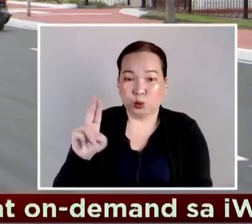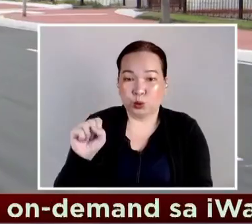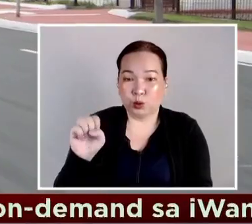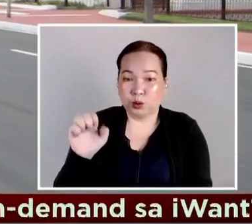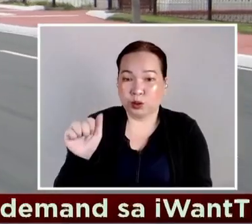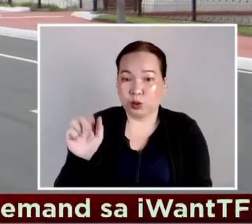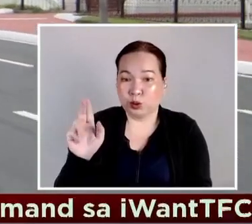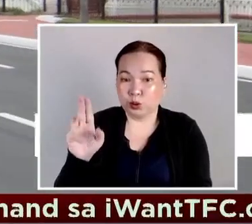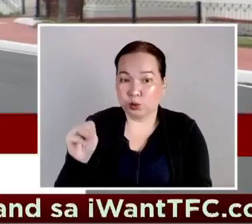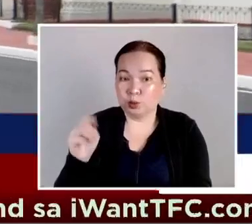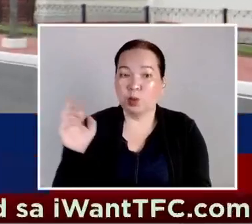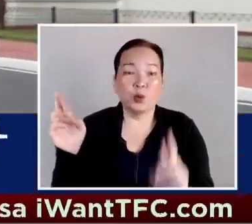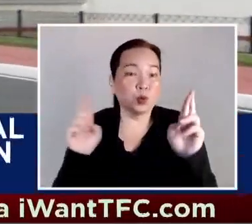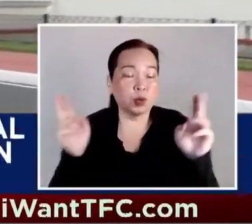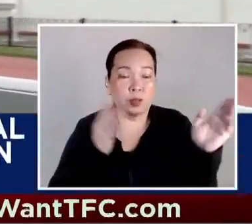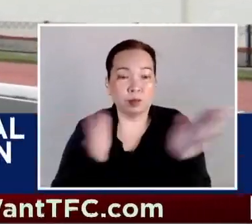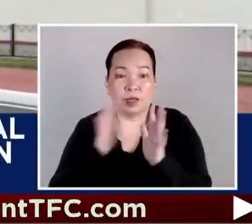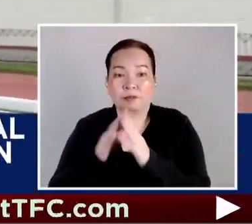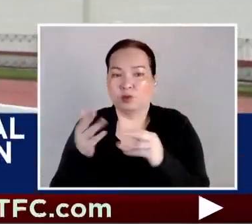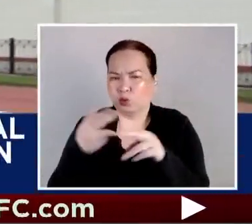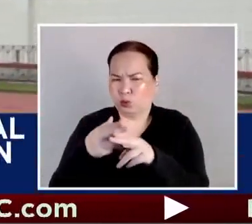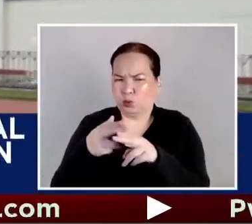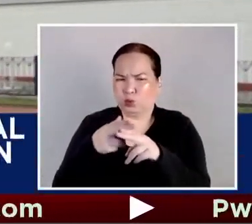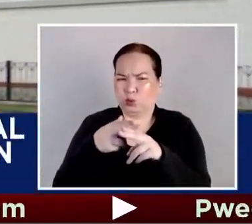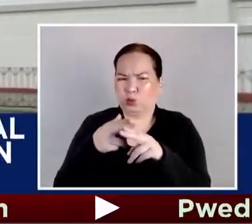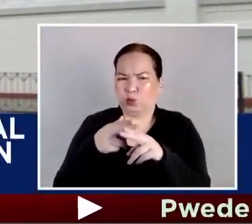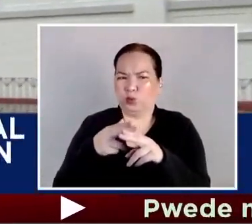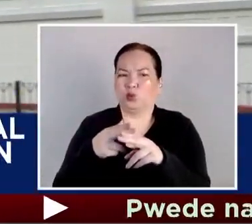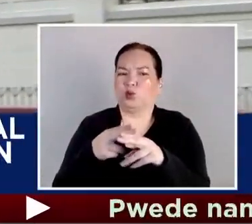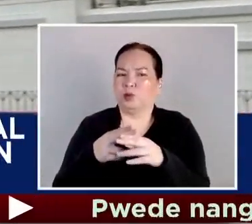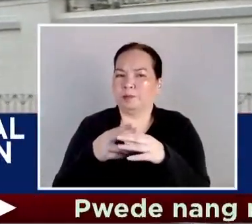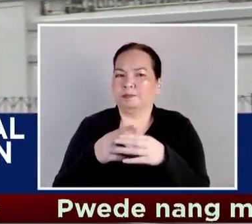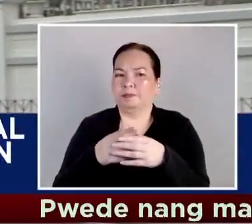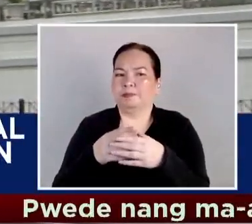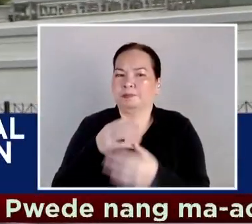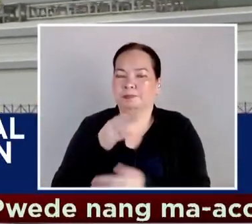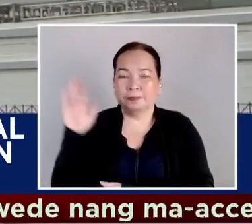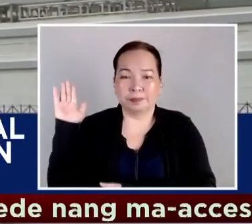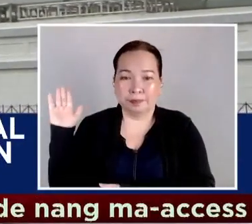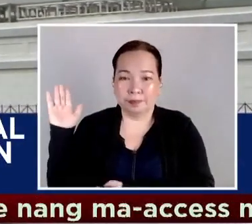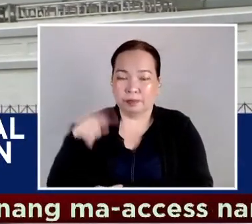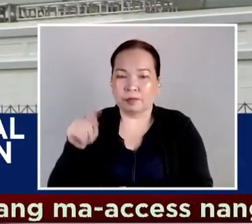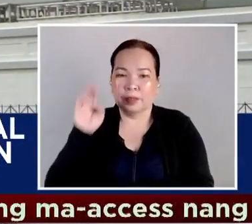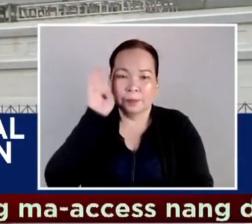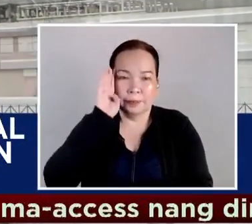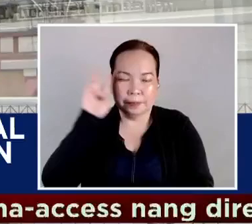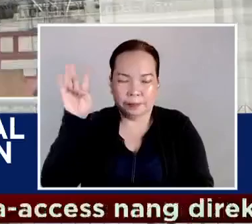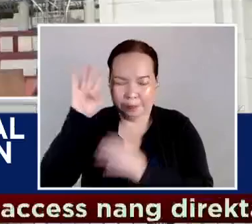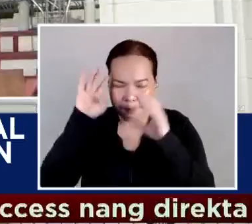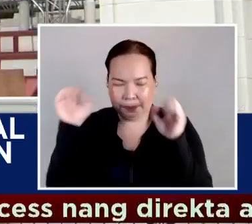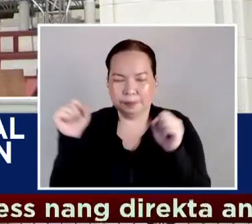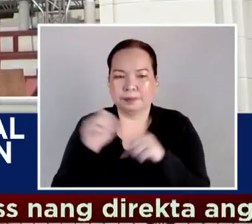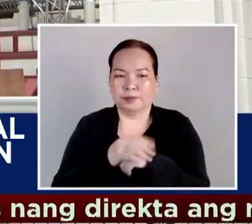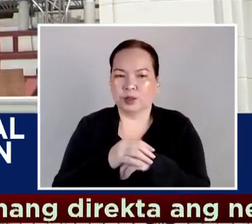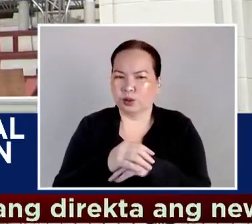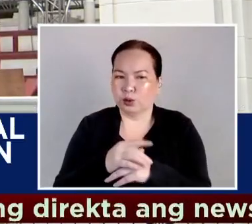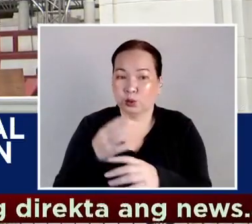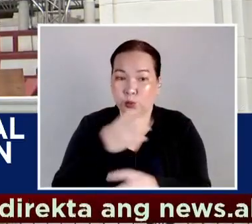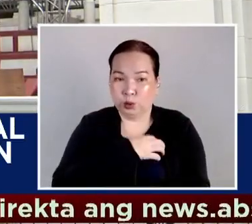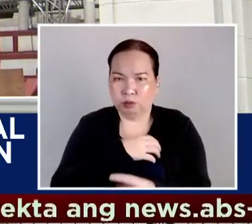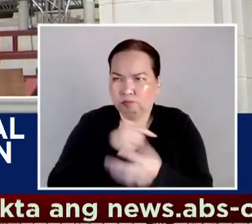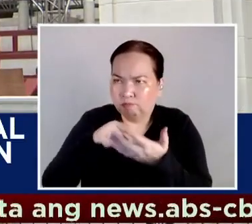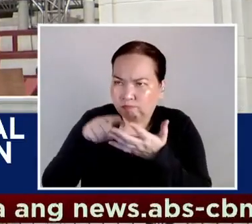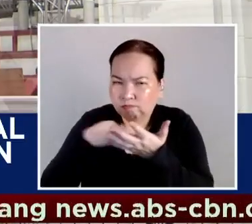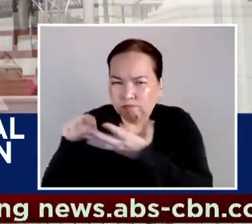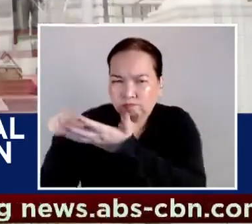paghahanda sa nalalapit na inaugurasyon ni President-elect Ferdinand Marcos Jr. Tiniyak ng pulisya na kasado na